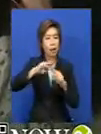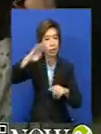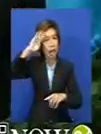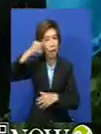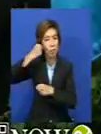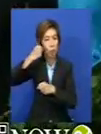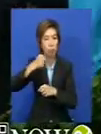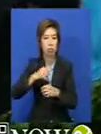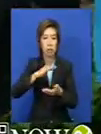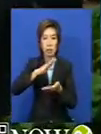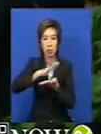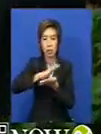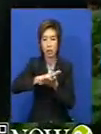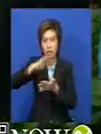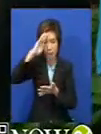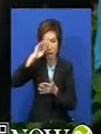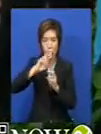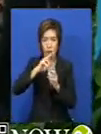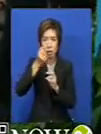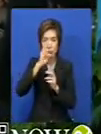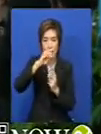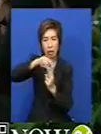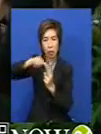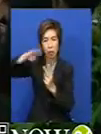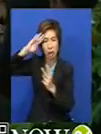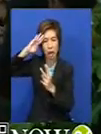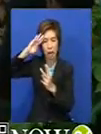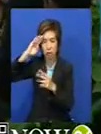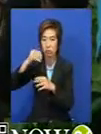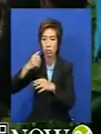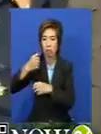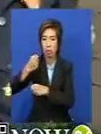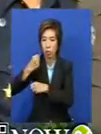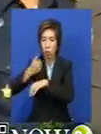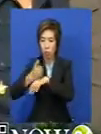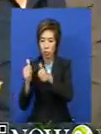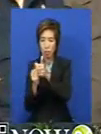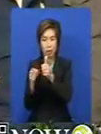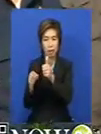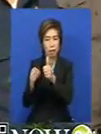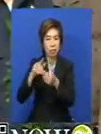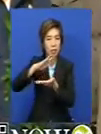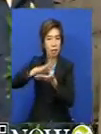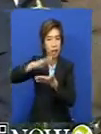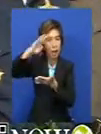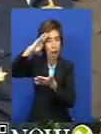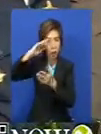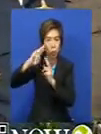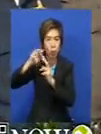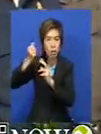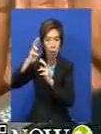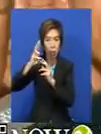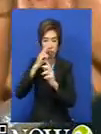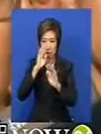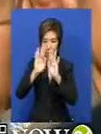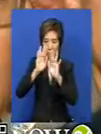17กับพลเอกเฉลิมชัยสิทธิศาสตร์ผู้ช่วยผู้บัญชาการทหารบกเตรียมทหารรุ่น16ก็ต้องไปเปรียบมวยกันอีกทีนึงนะครับแต่ว่า